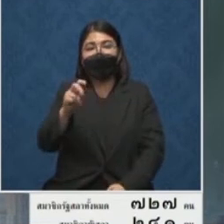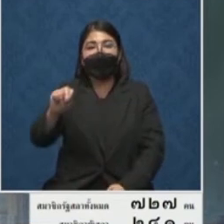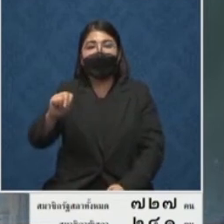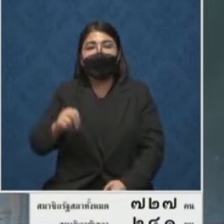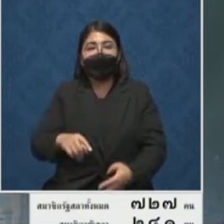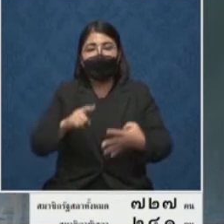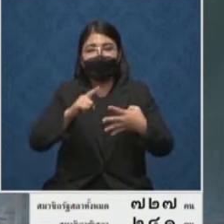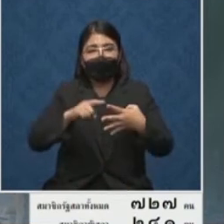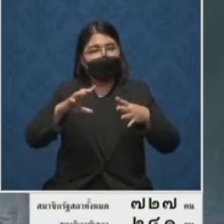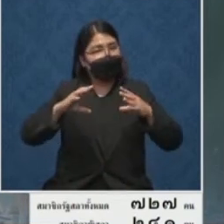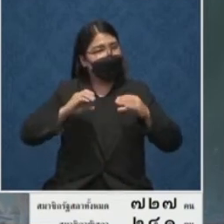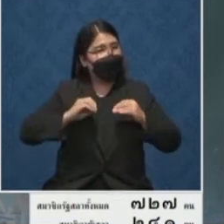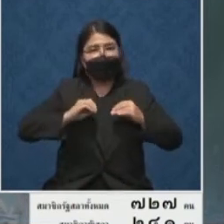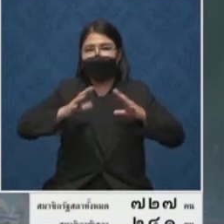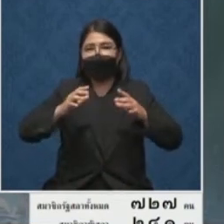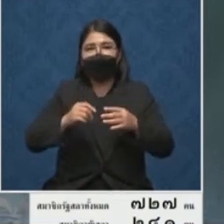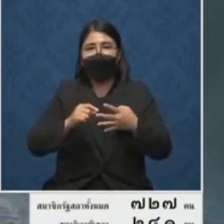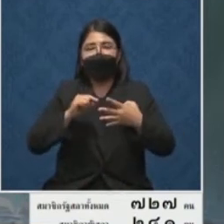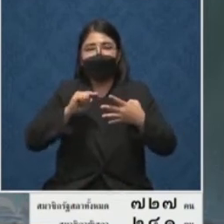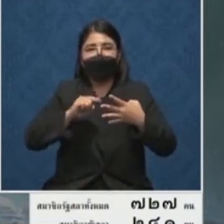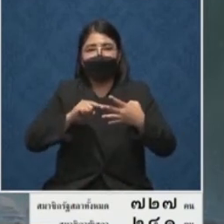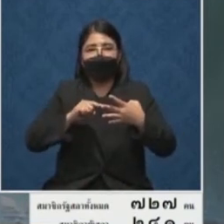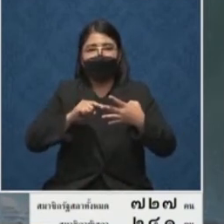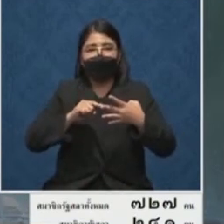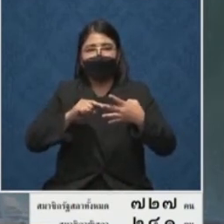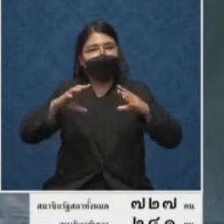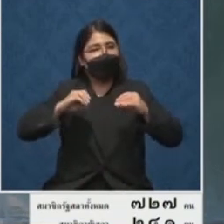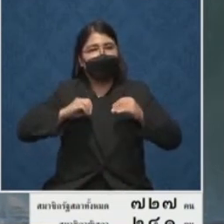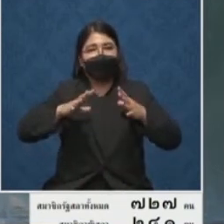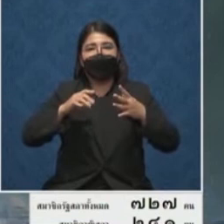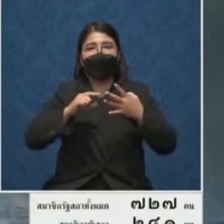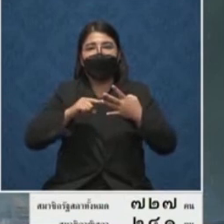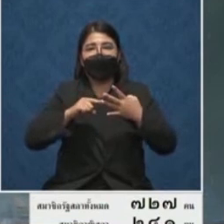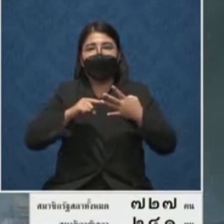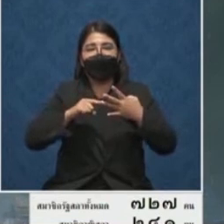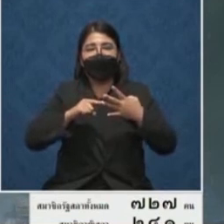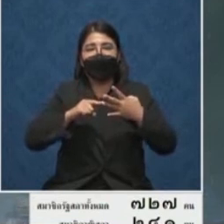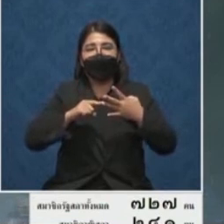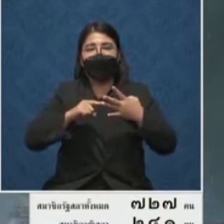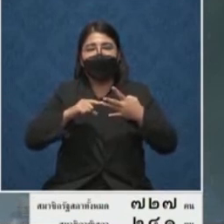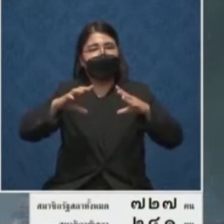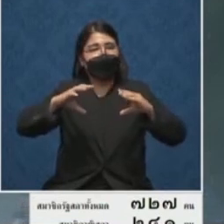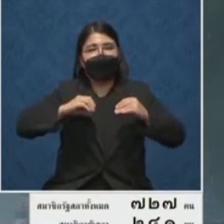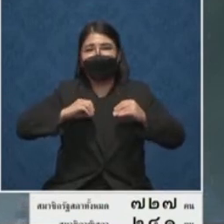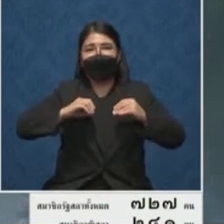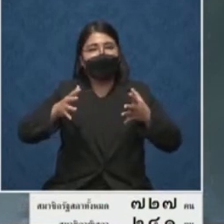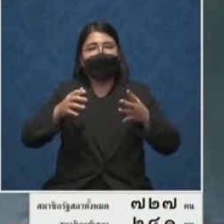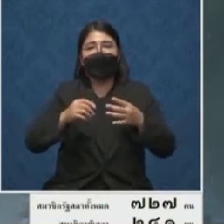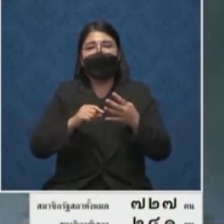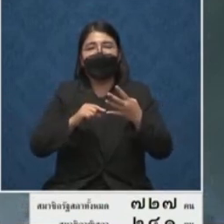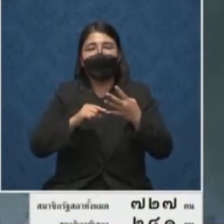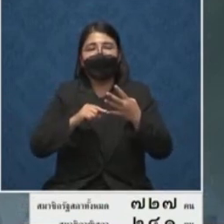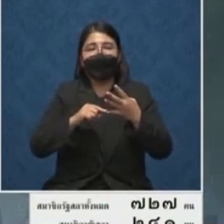692นายอ่อนกาดกระโทก 1ไม่รับหลักการ2ไม่รับหลักการ